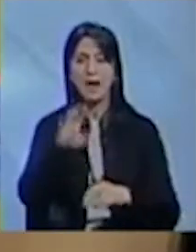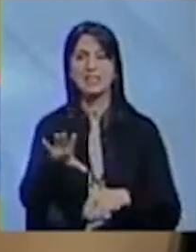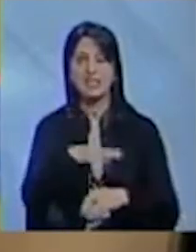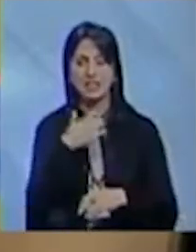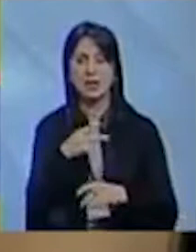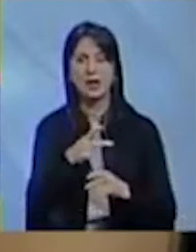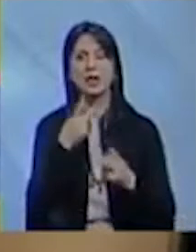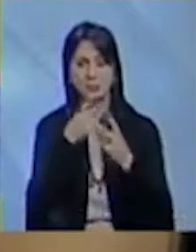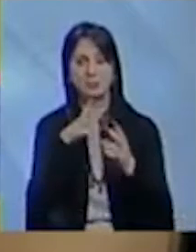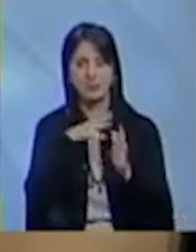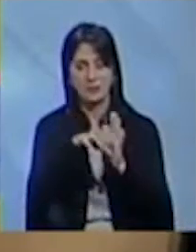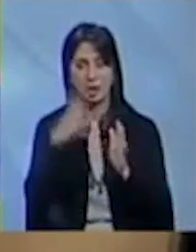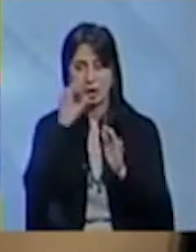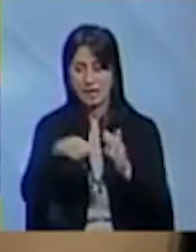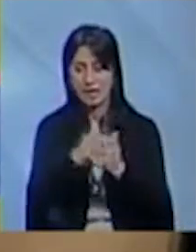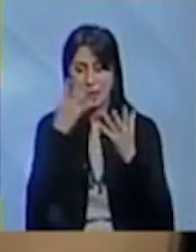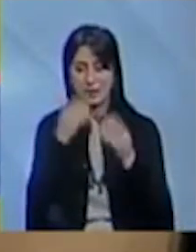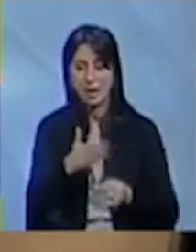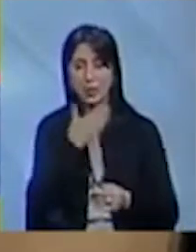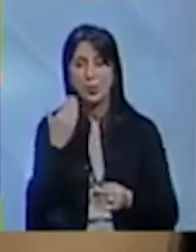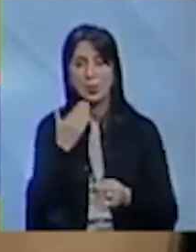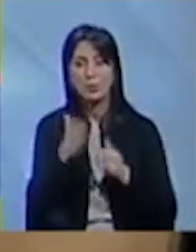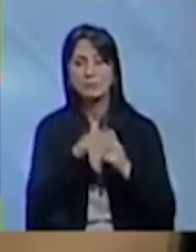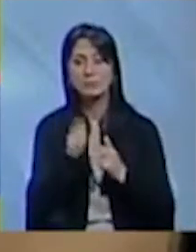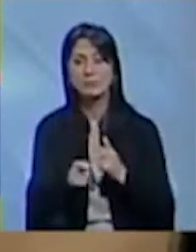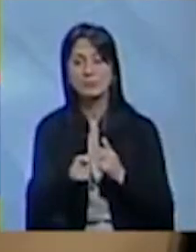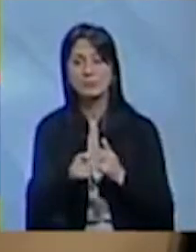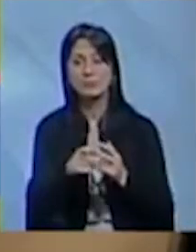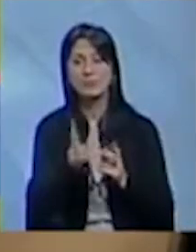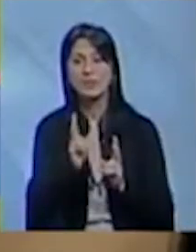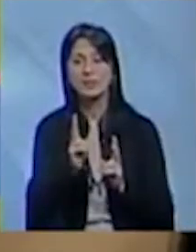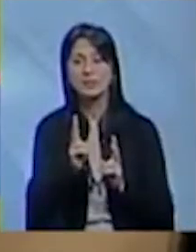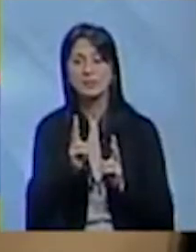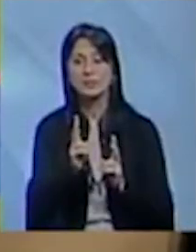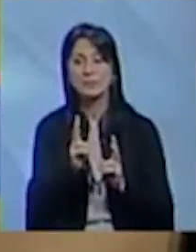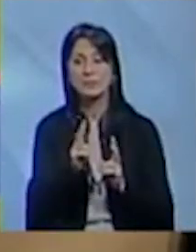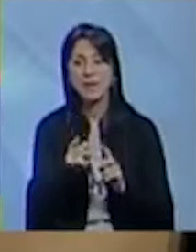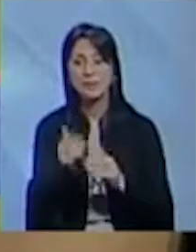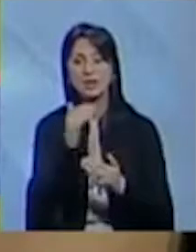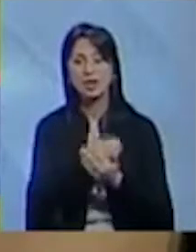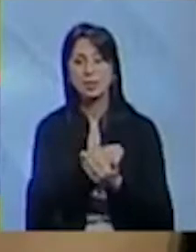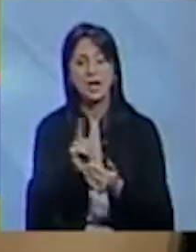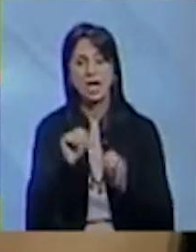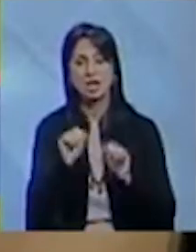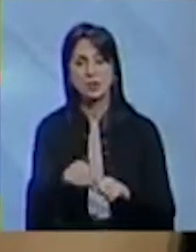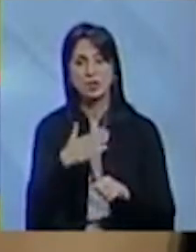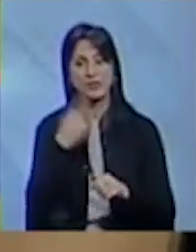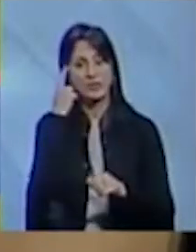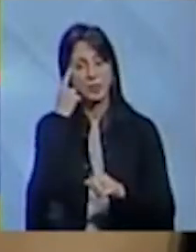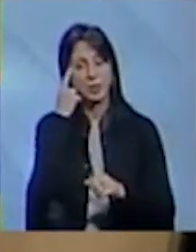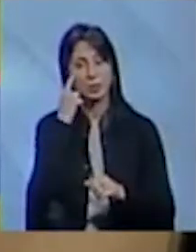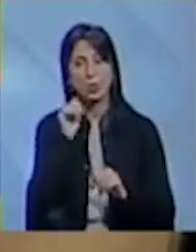ჰქონდა გაყვანას ადგილი და დღემდე არ ყავთ ფიგურანტი დაზარალებულად ცნობილი. ამის შემდეგ რა შეიძლება ჩვენ